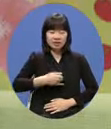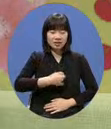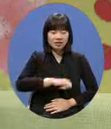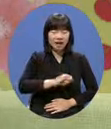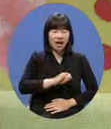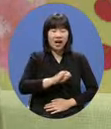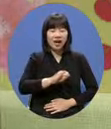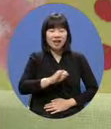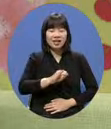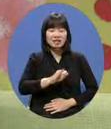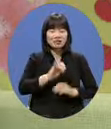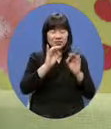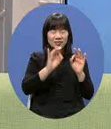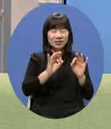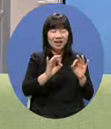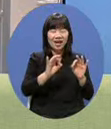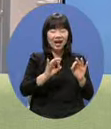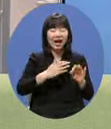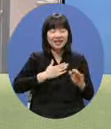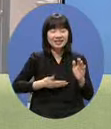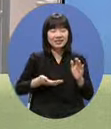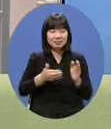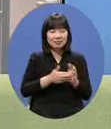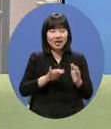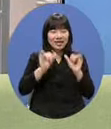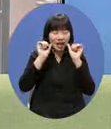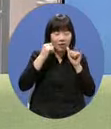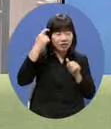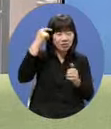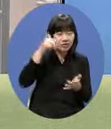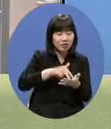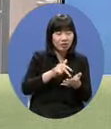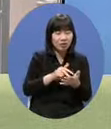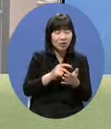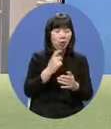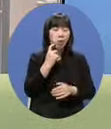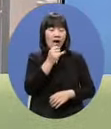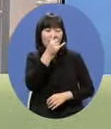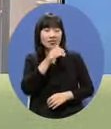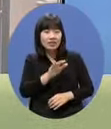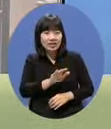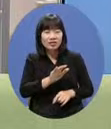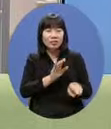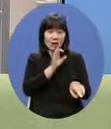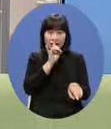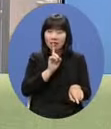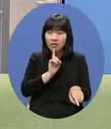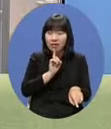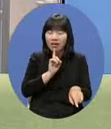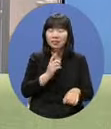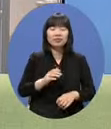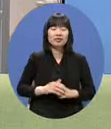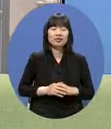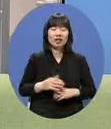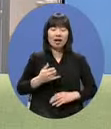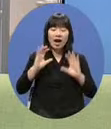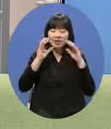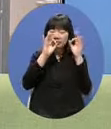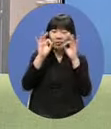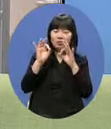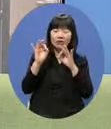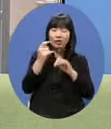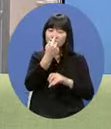절대 그러면 안 되겠네요네 아이들이 이제 어떻게 눈에 보이는 그 거짓말을 하기도 하고 어떻게 보면은 좀 말로